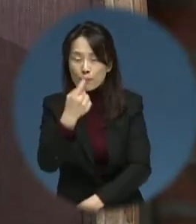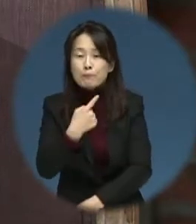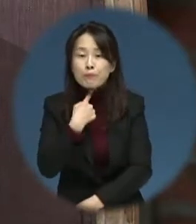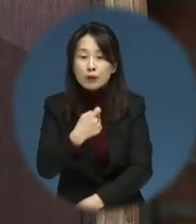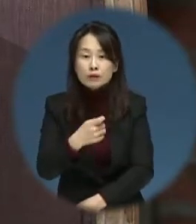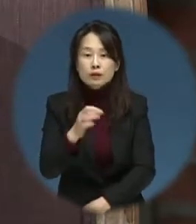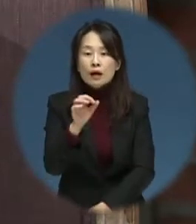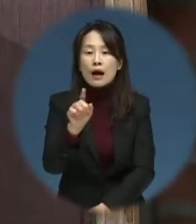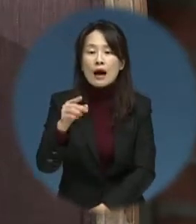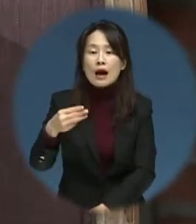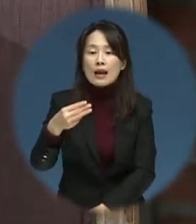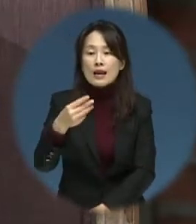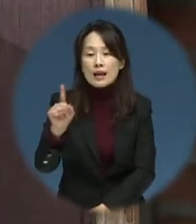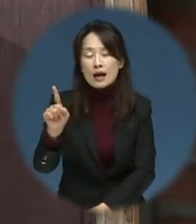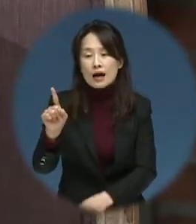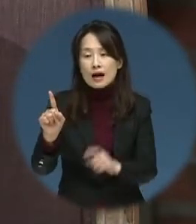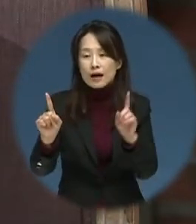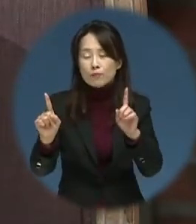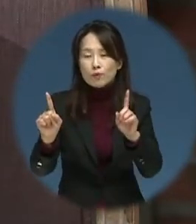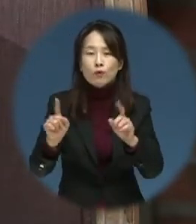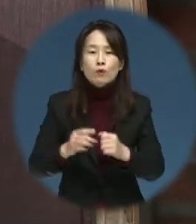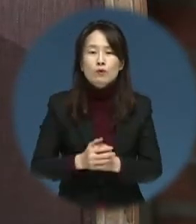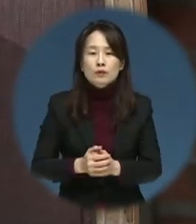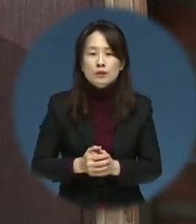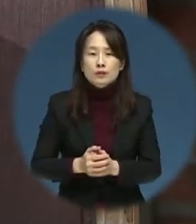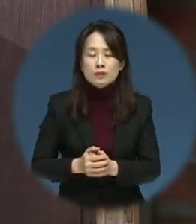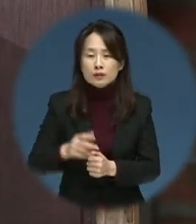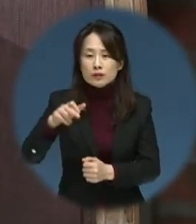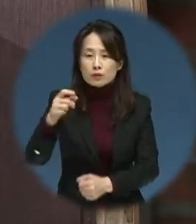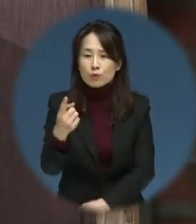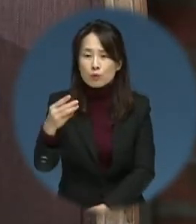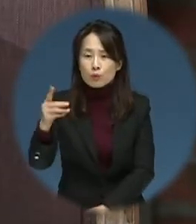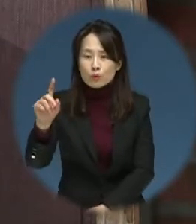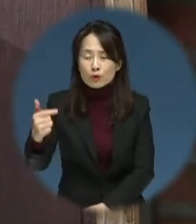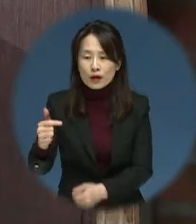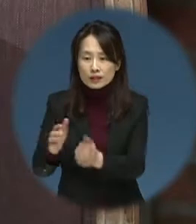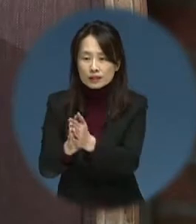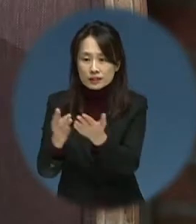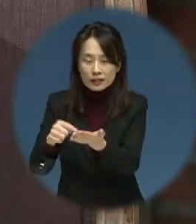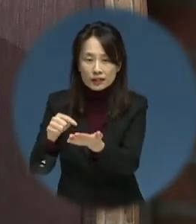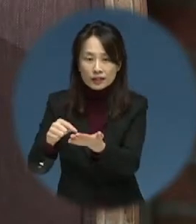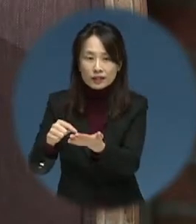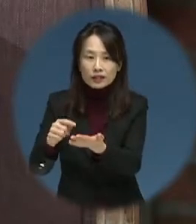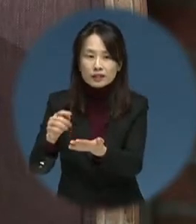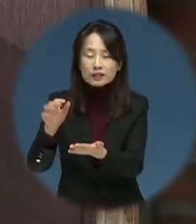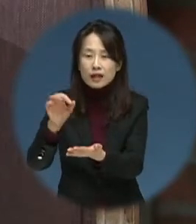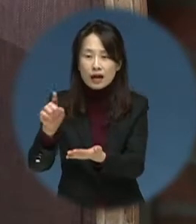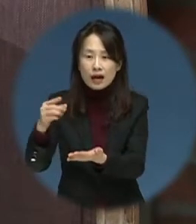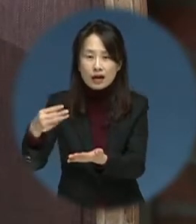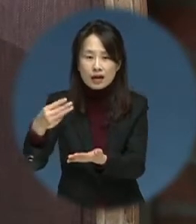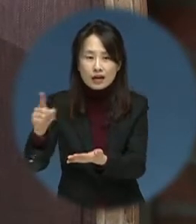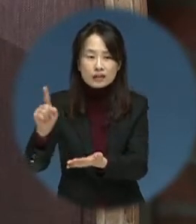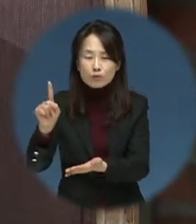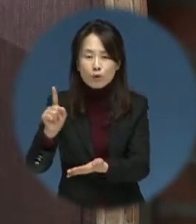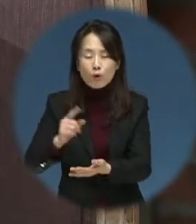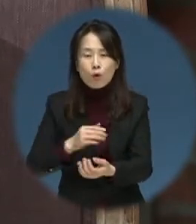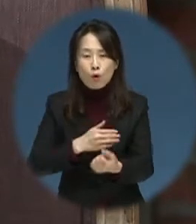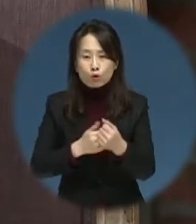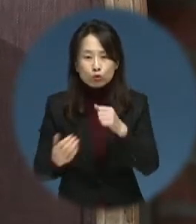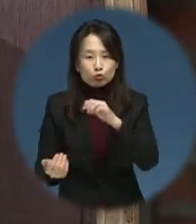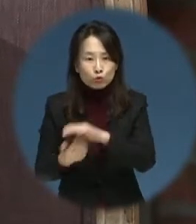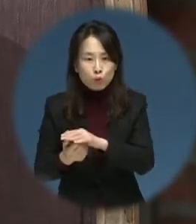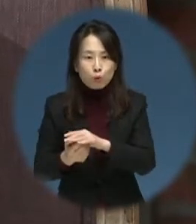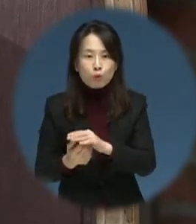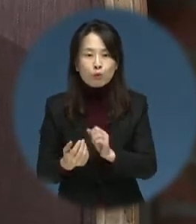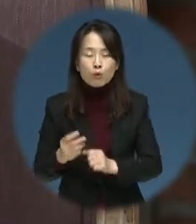알라라는 개념이 이제 코란에서 말하는 알라는 네 가지 속성입니다. 절대자이시고 전지전능하시고